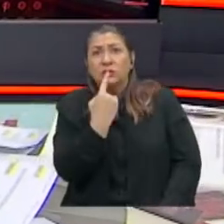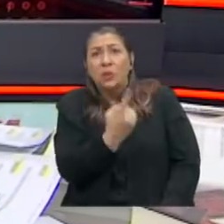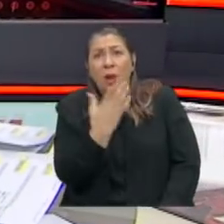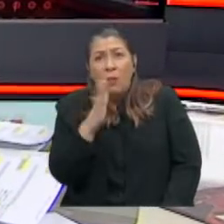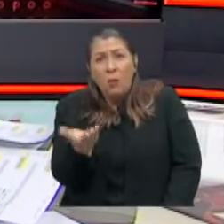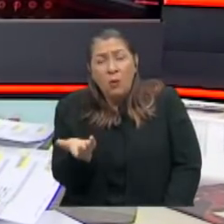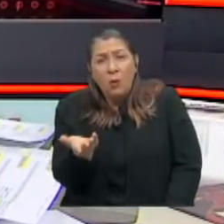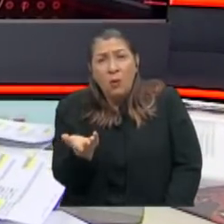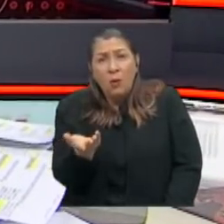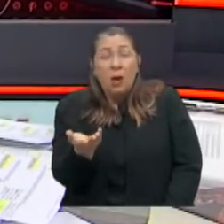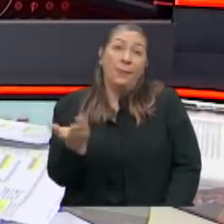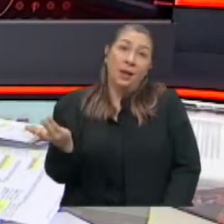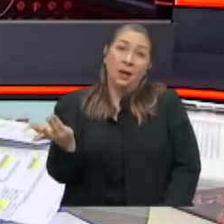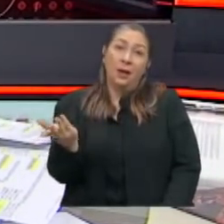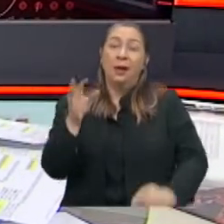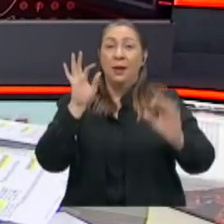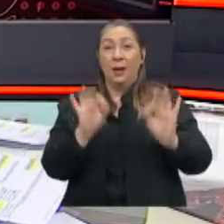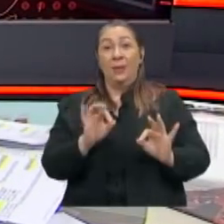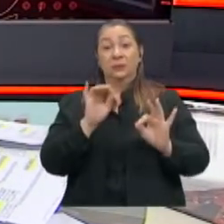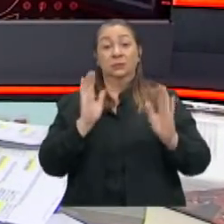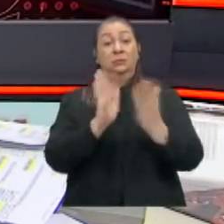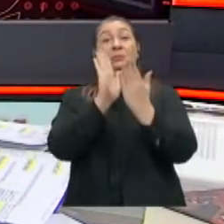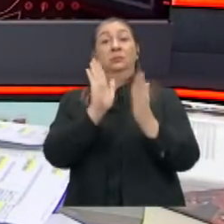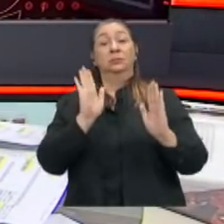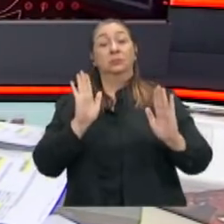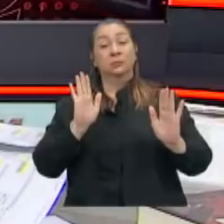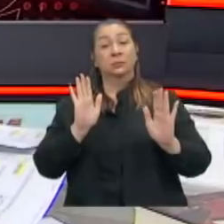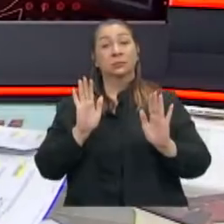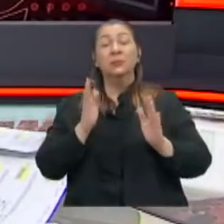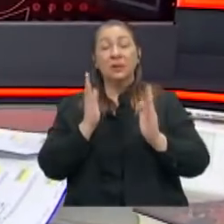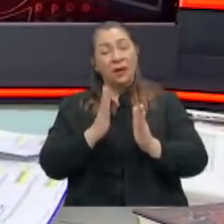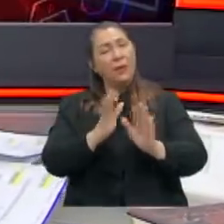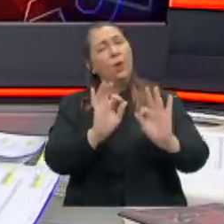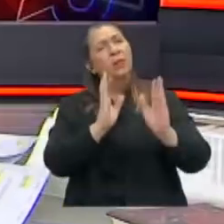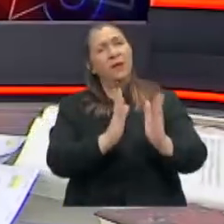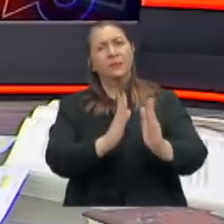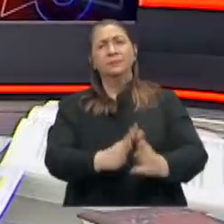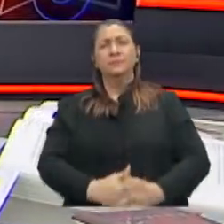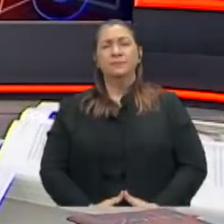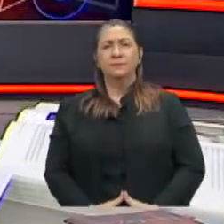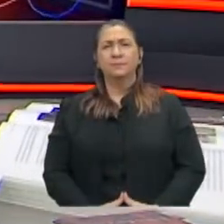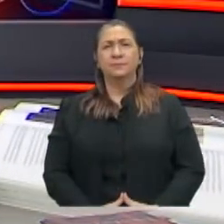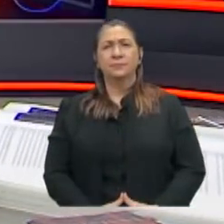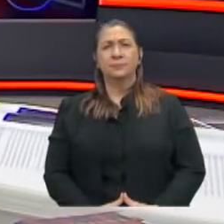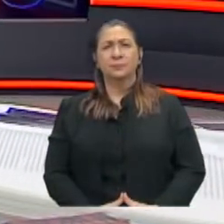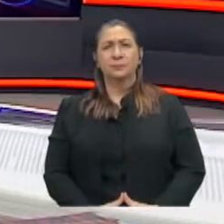de yok. Ama hemen böyle reaksiyonlar. Devam edin böyle, devam edin.